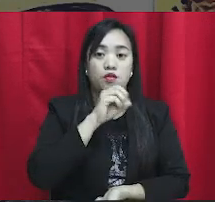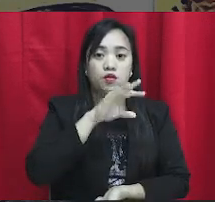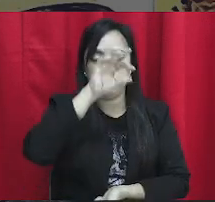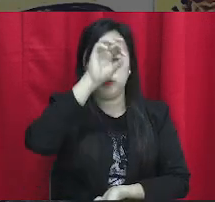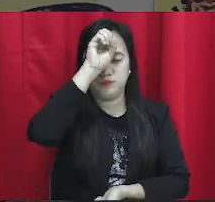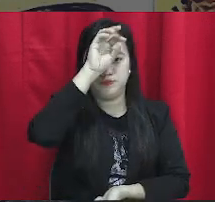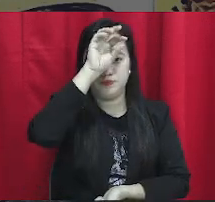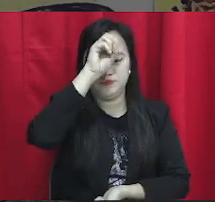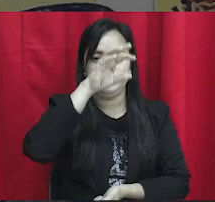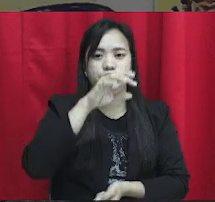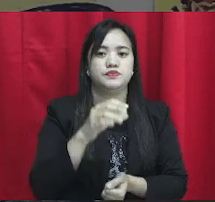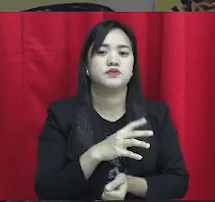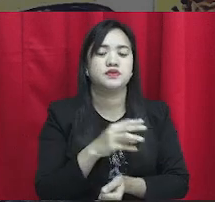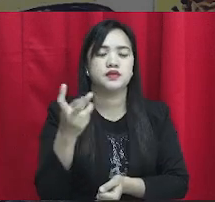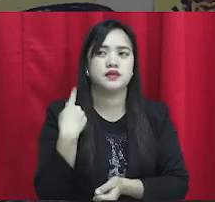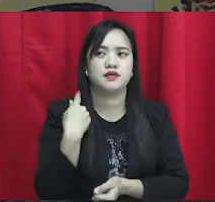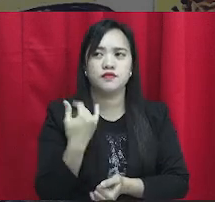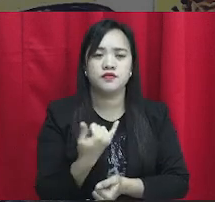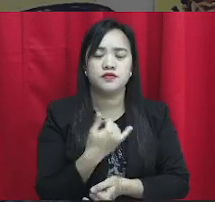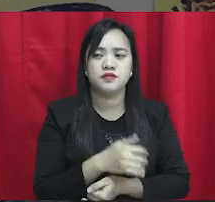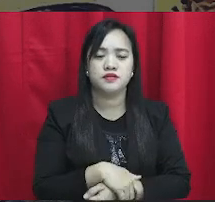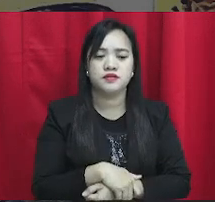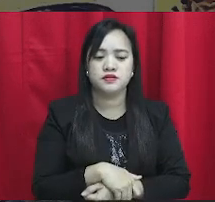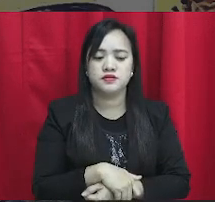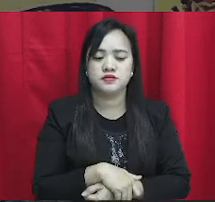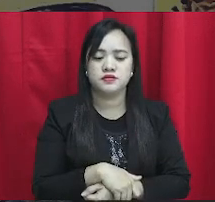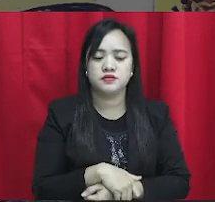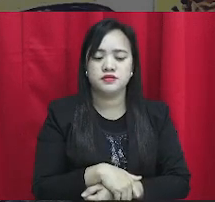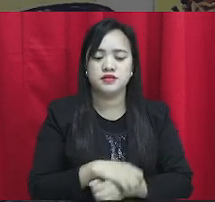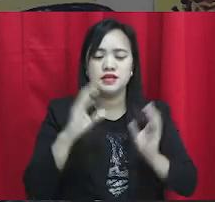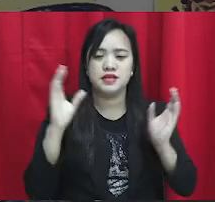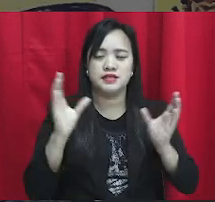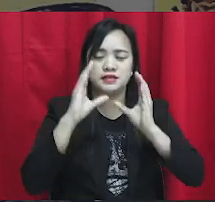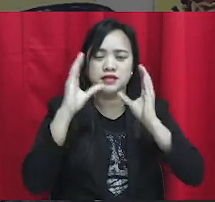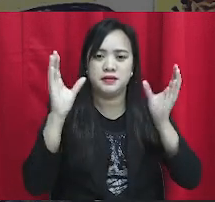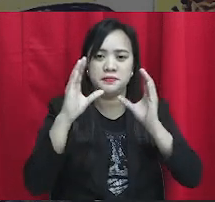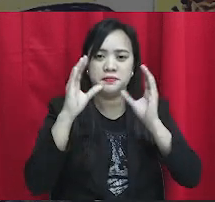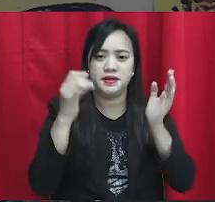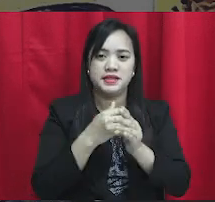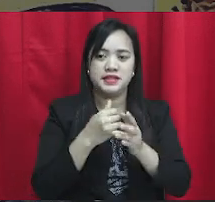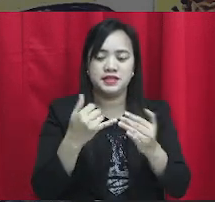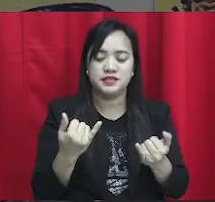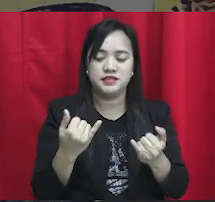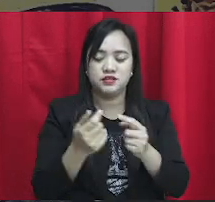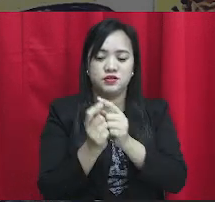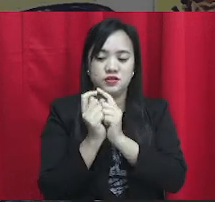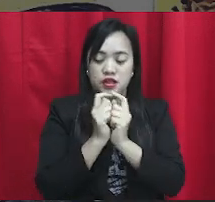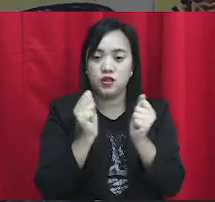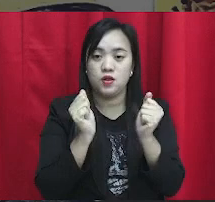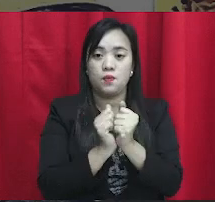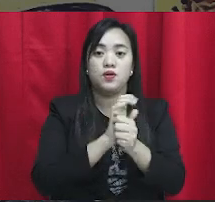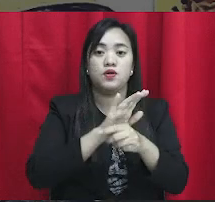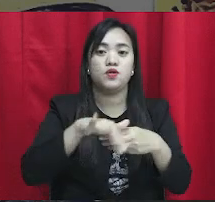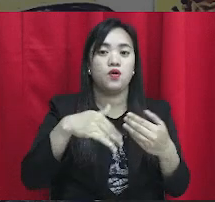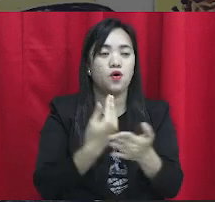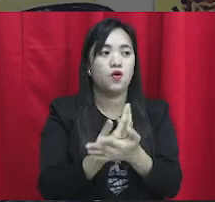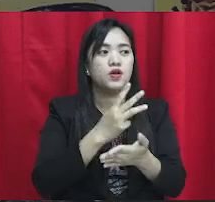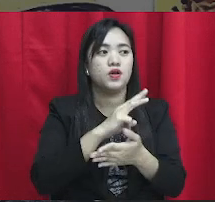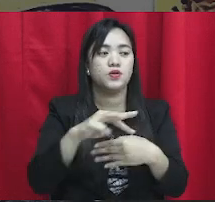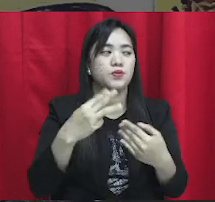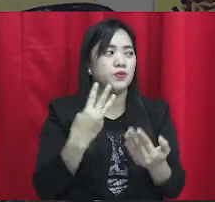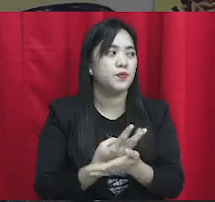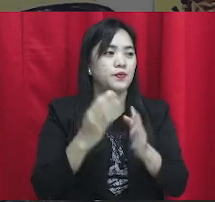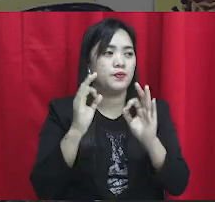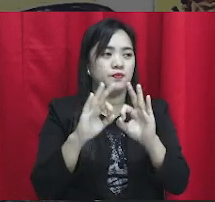kapatid. Ang araw na yun, ang Paskuhan, sinacelebrate namin ng sama-sama.